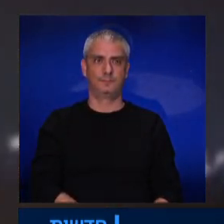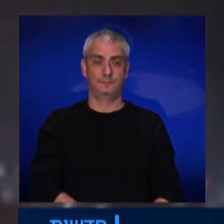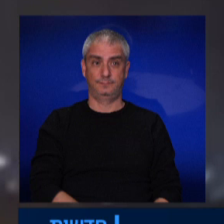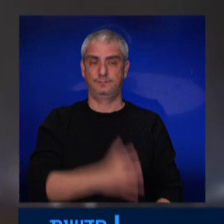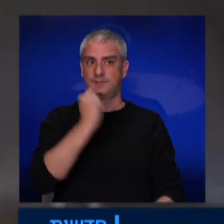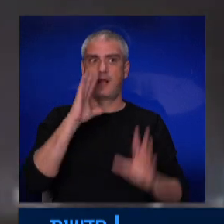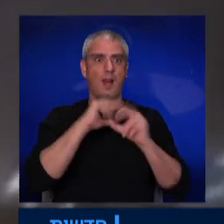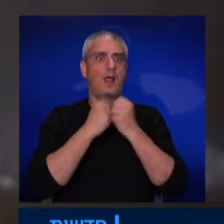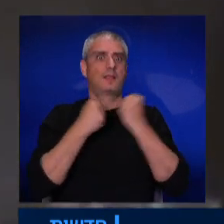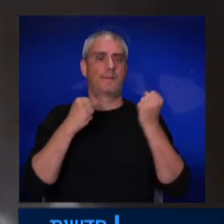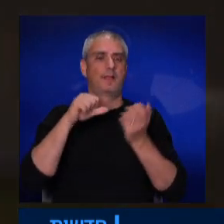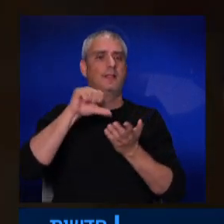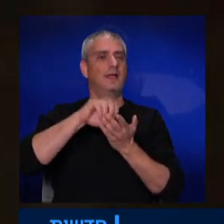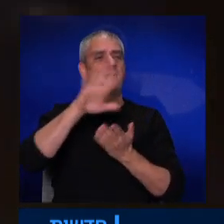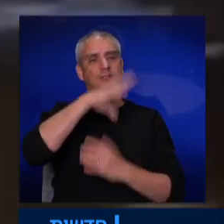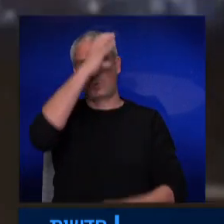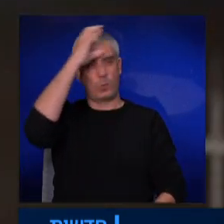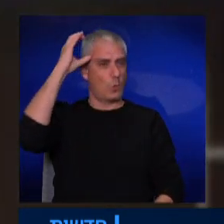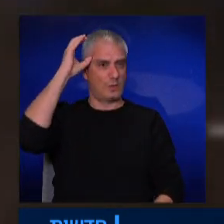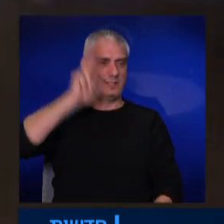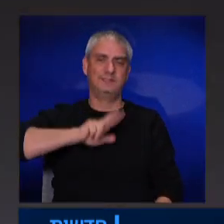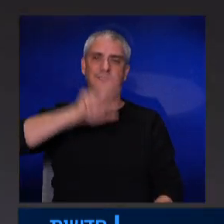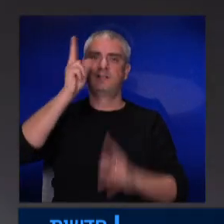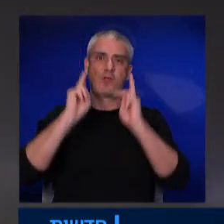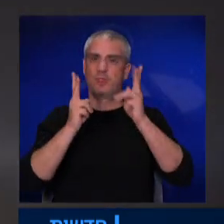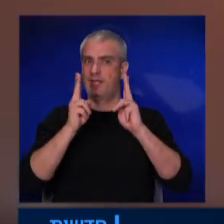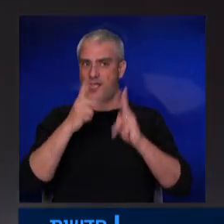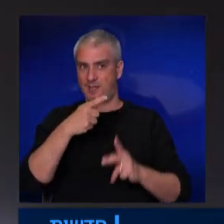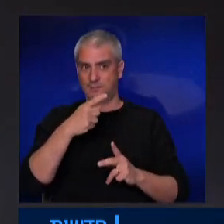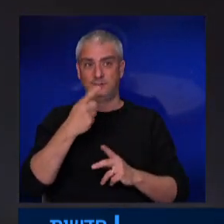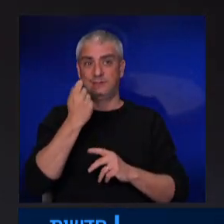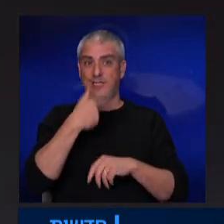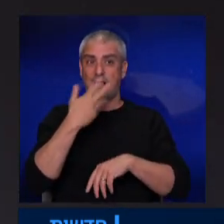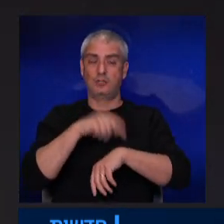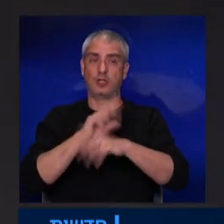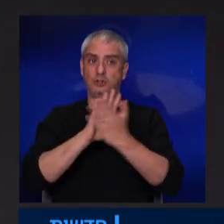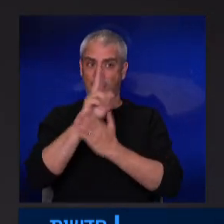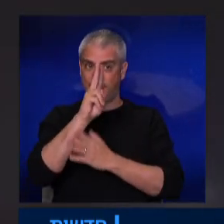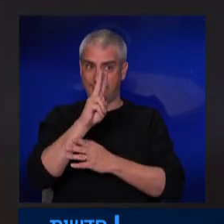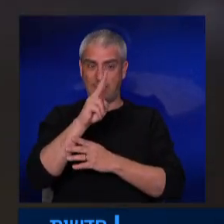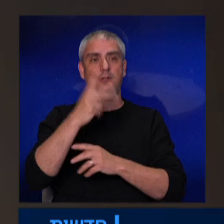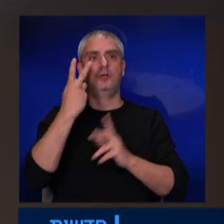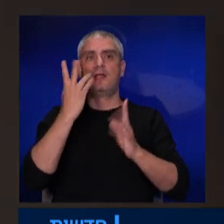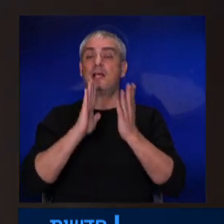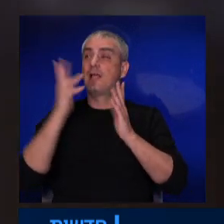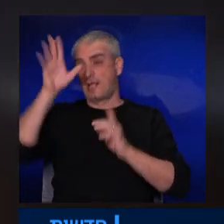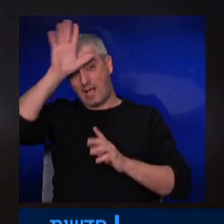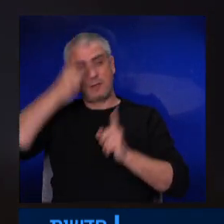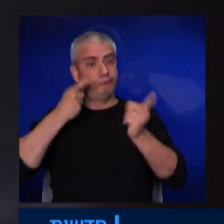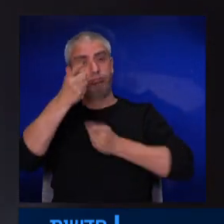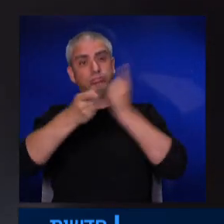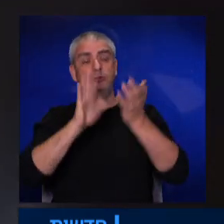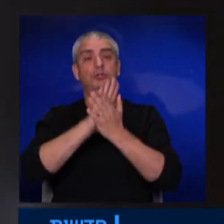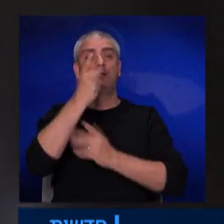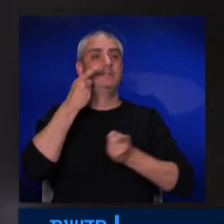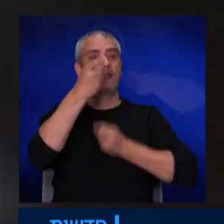זה היה לילה דרמטי בבירת החבל הכורדי בצפון עיראק. מעט אחרי חצות שוגרו 12 טילים בליסטיים לאזור